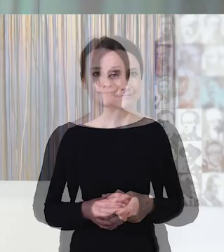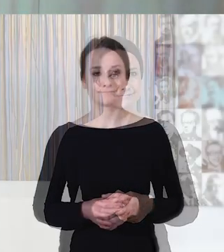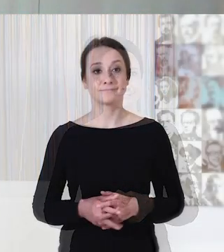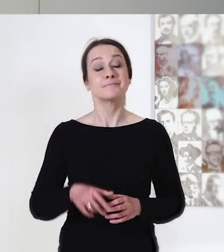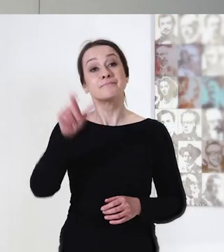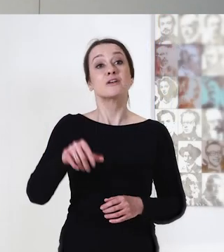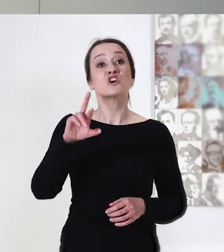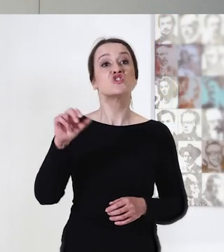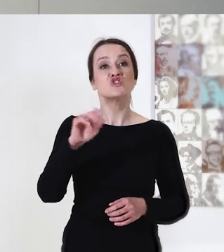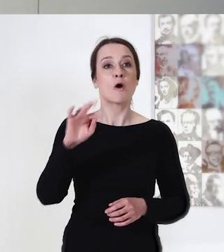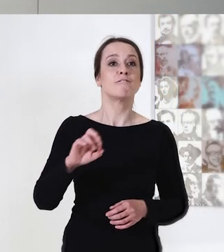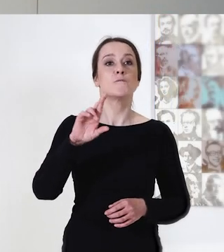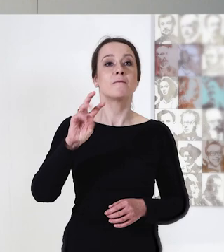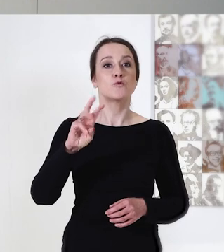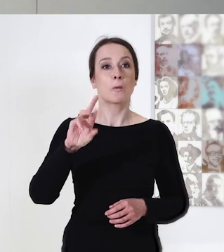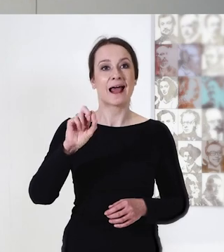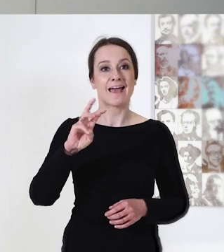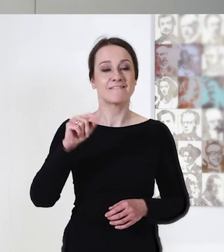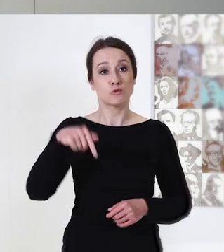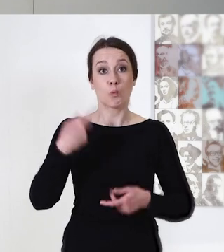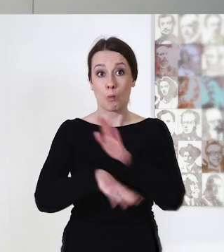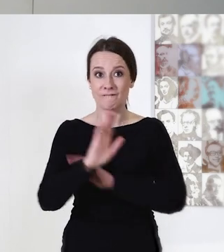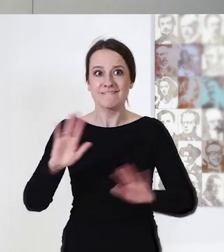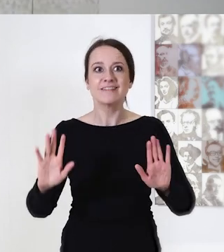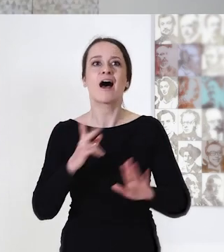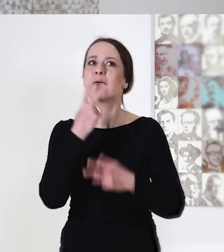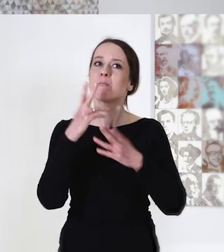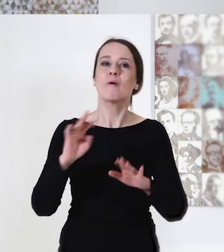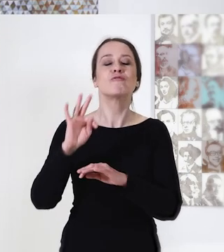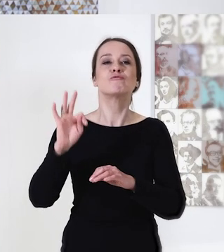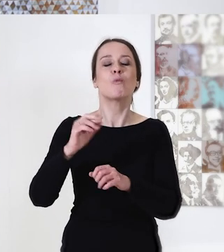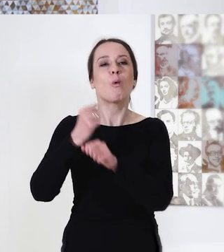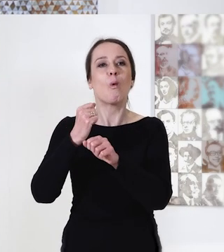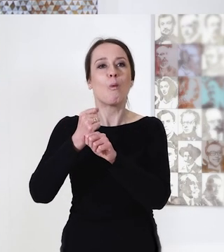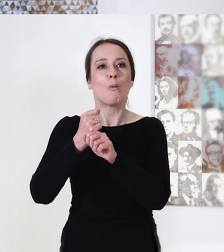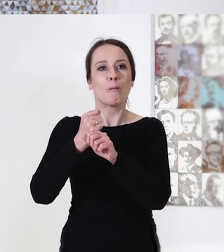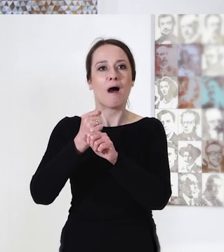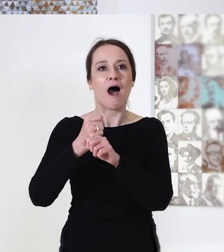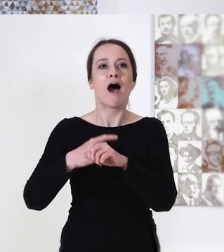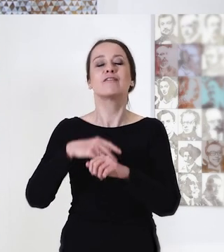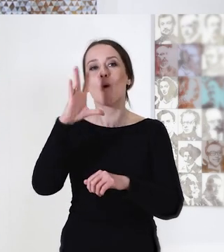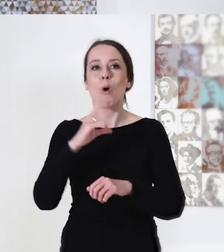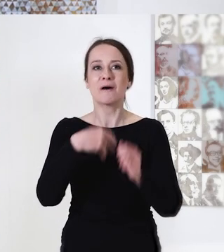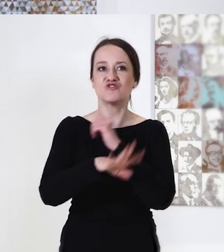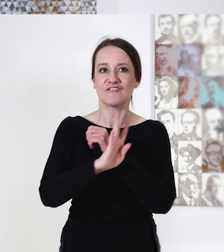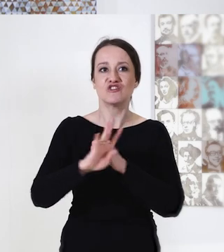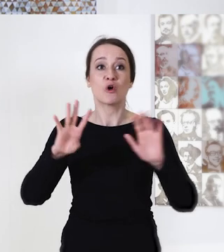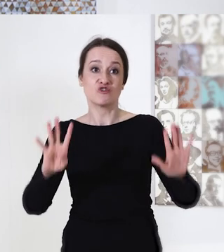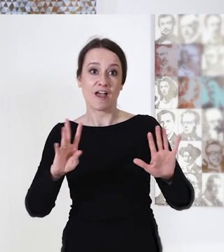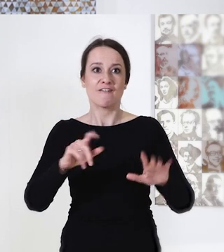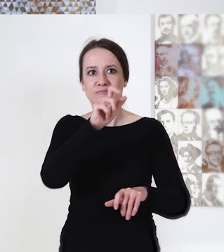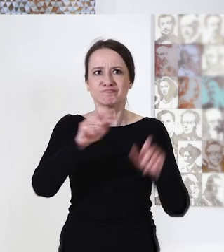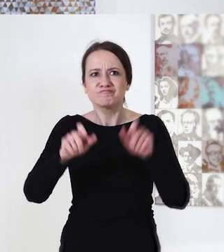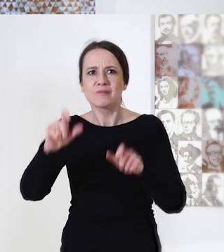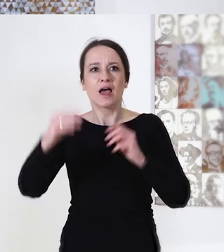krzysztof rutkowski na obecnej wystawie prezentuję obraz 99 naukowców i wynalazców